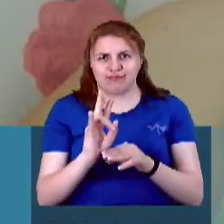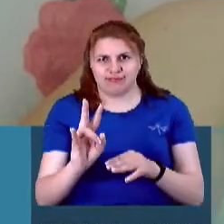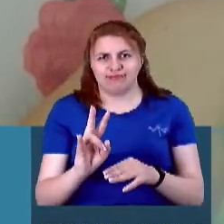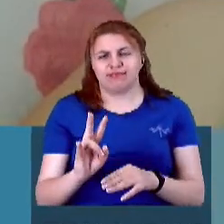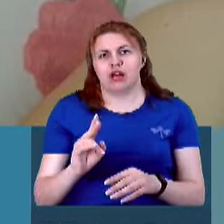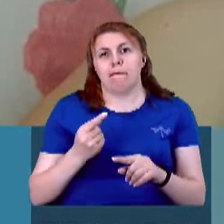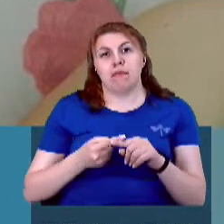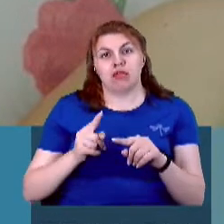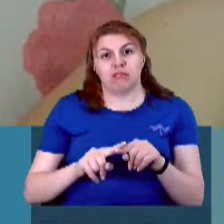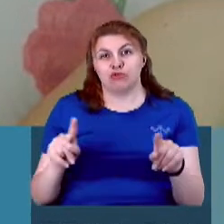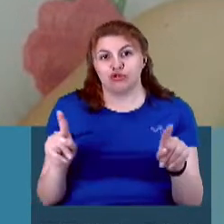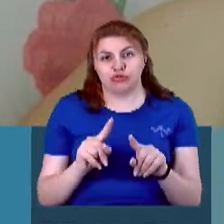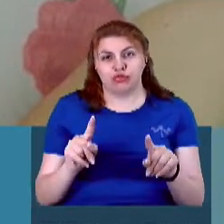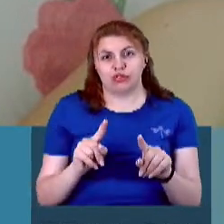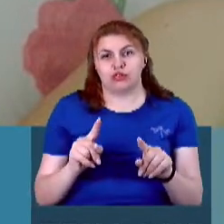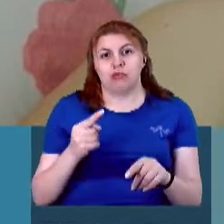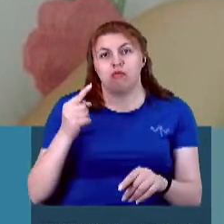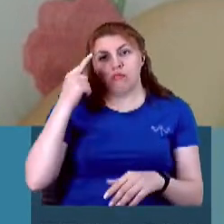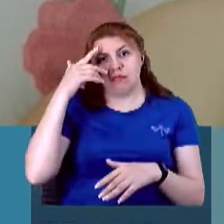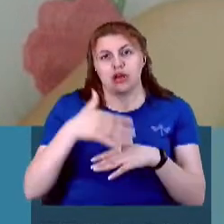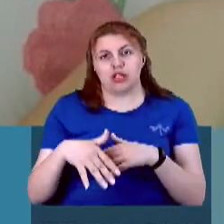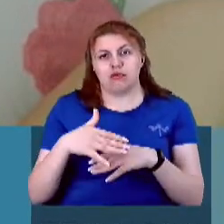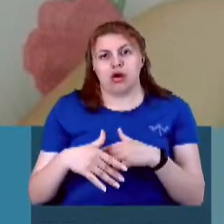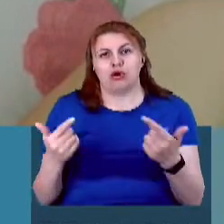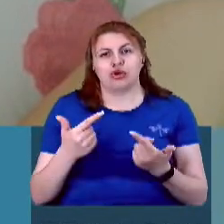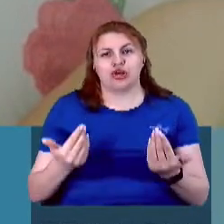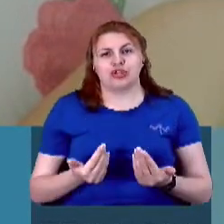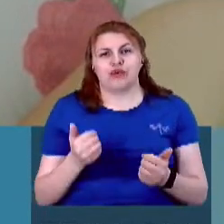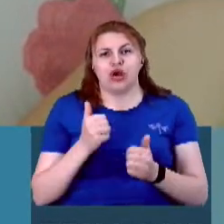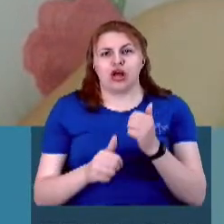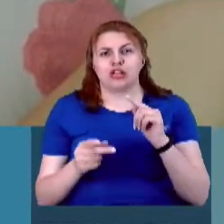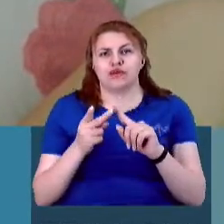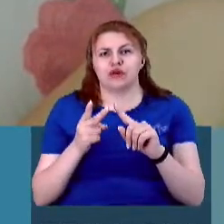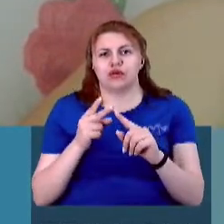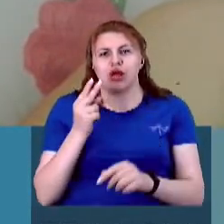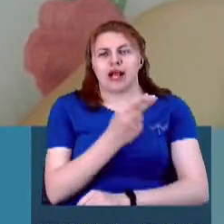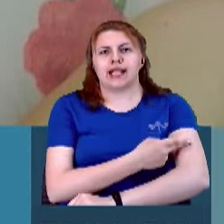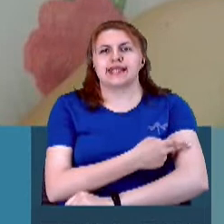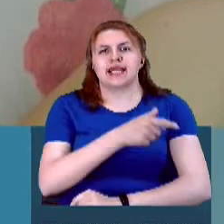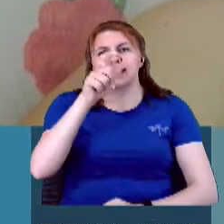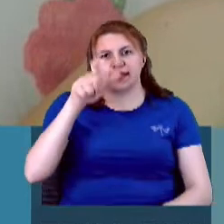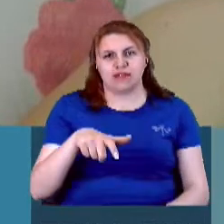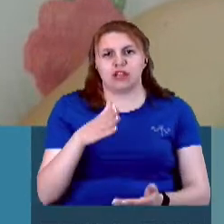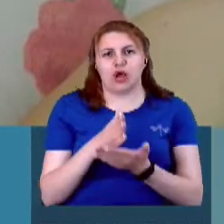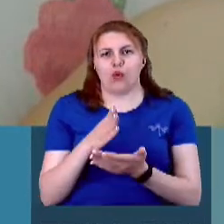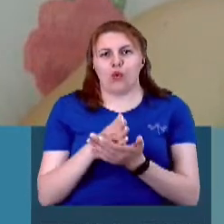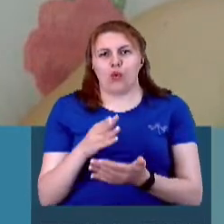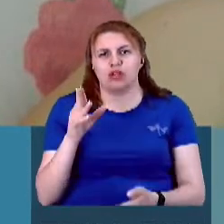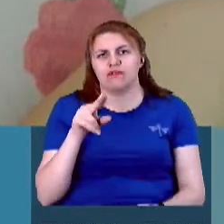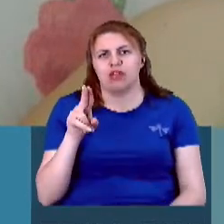тому що розумію, де живу. Кожен другий Константиновець знаходиться в